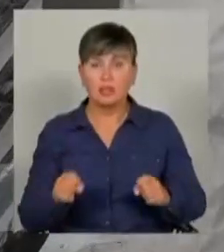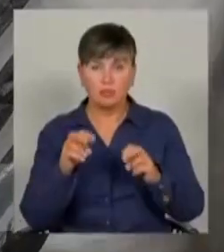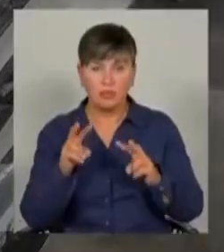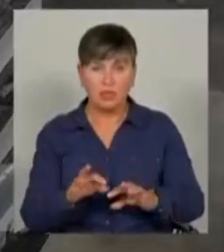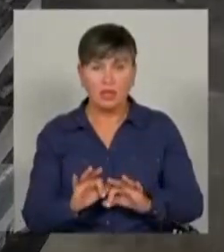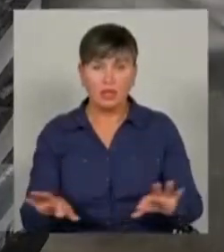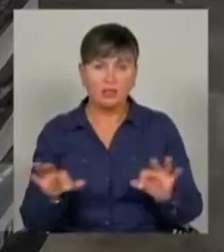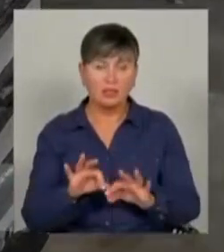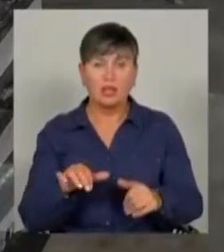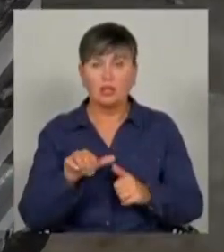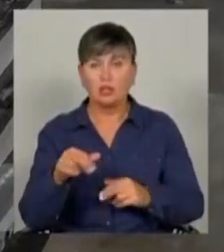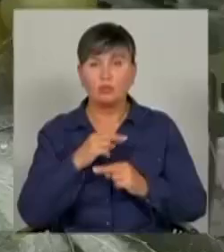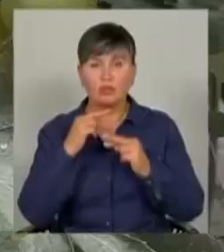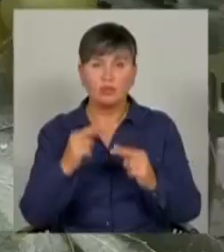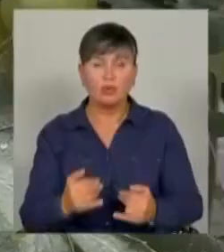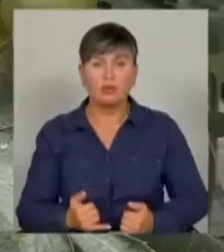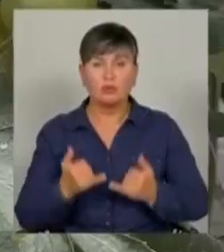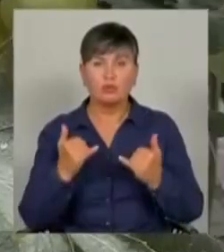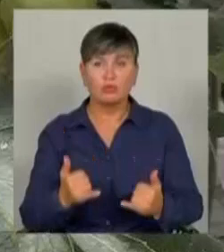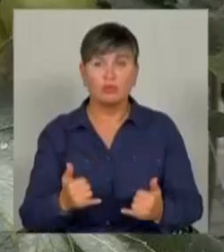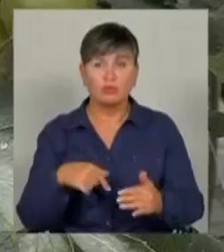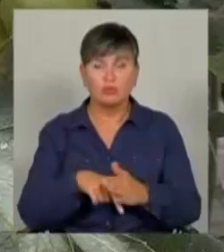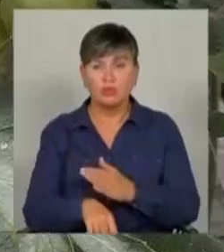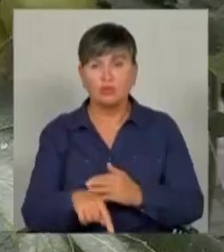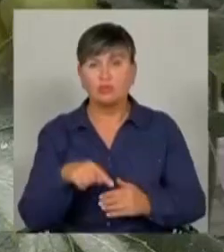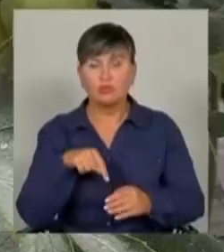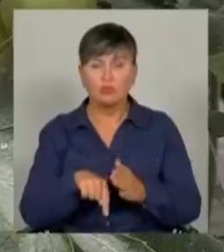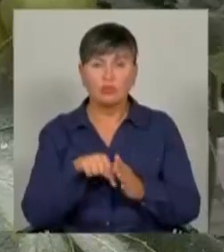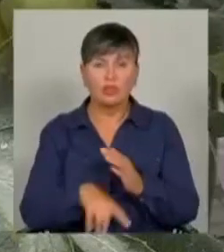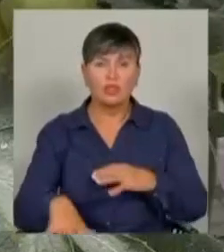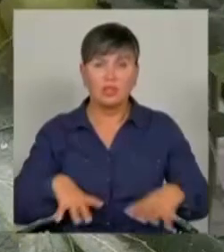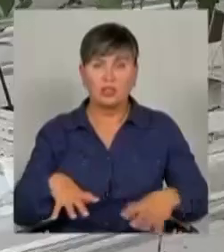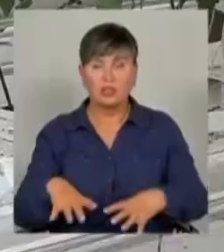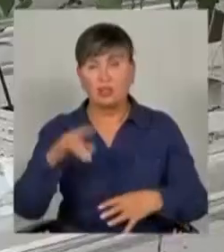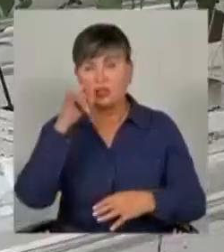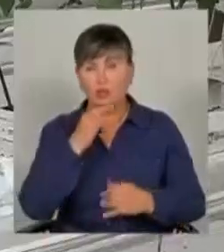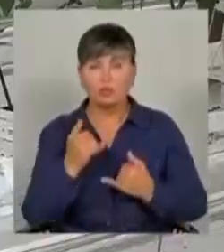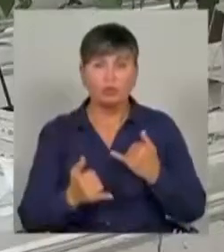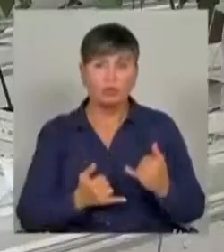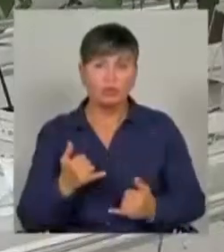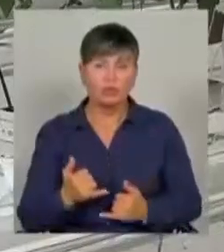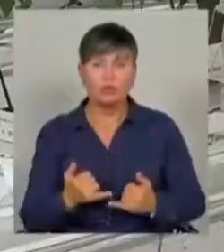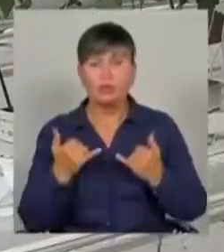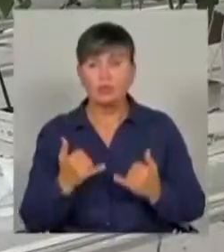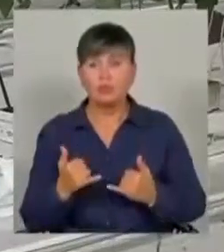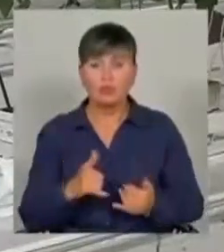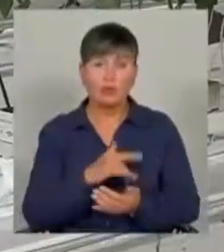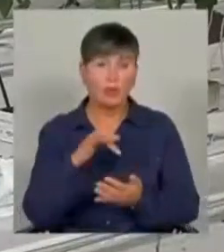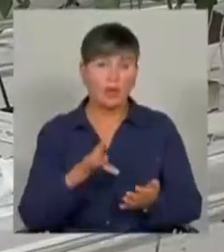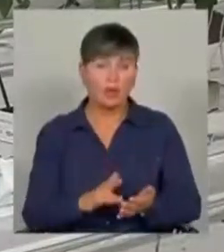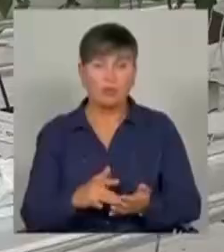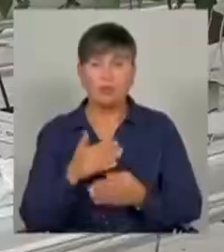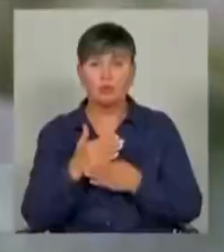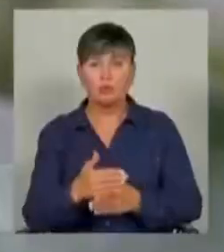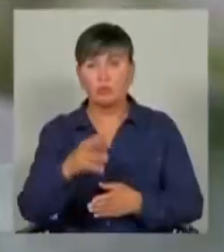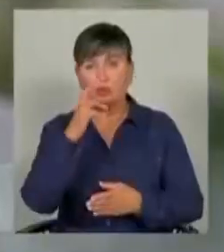Специалисты рассказывают, особое внимание уделяется насыщению внутреннего рынка отечественными товарами и услугами. На сегодня в мегаполисе с